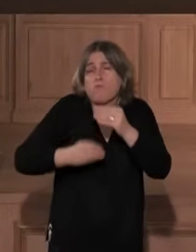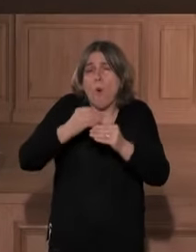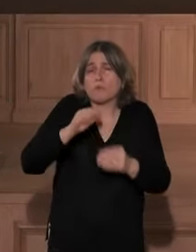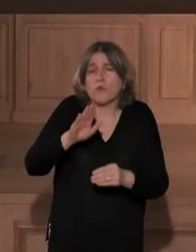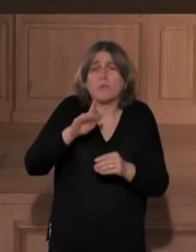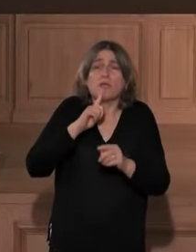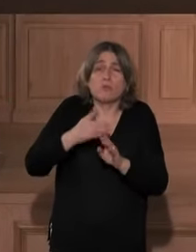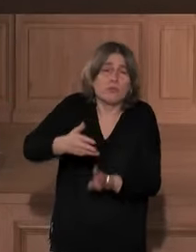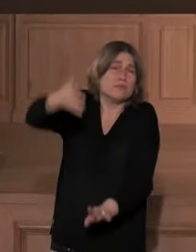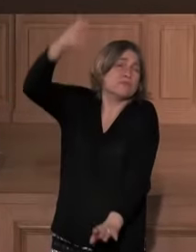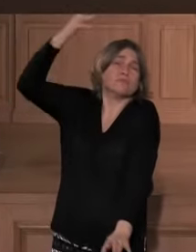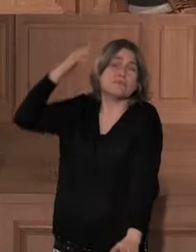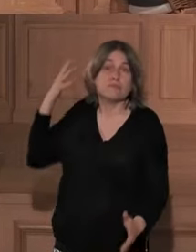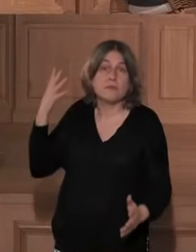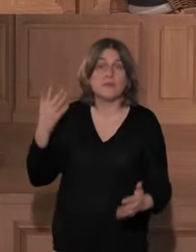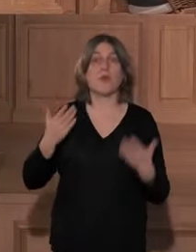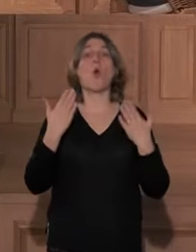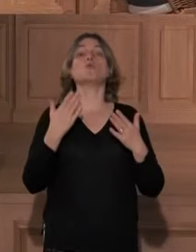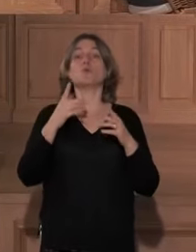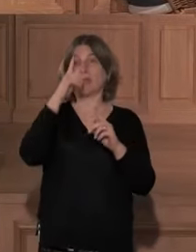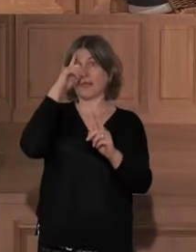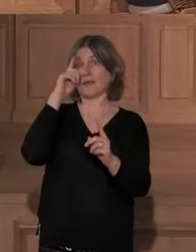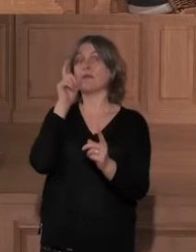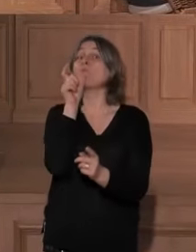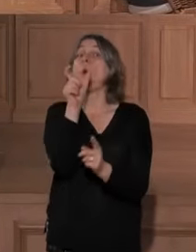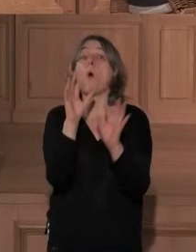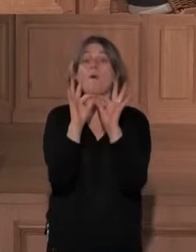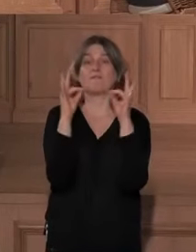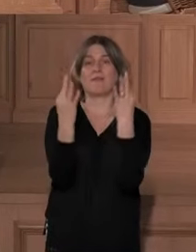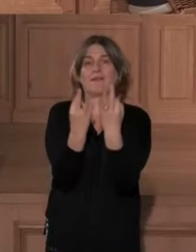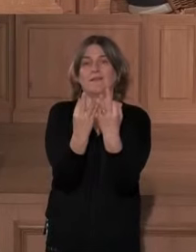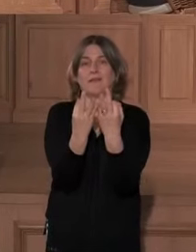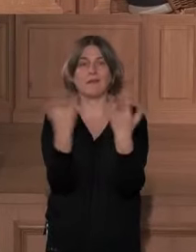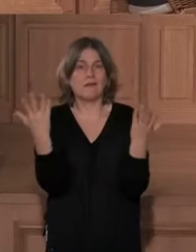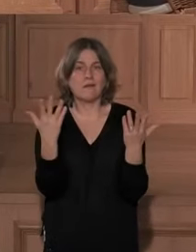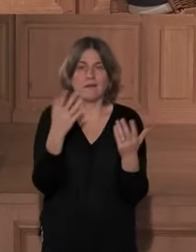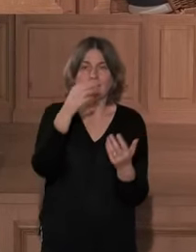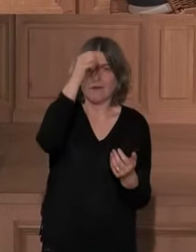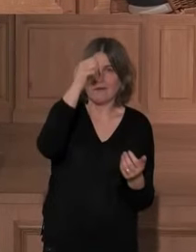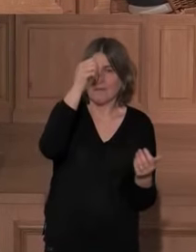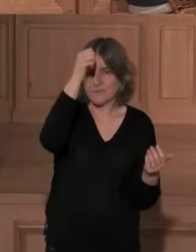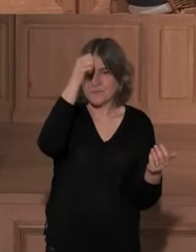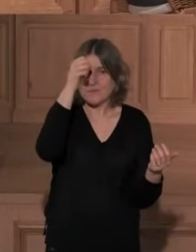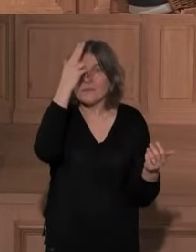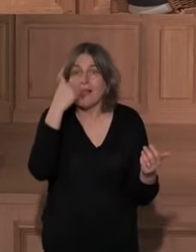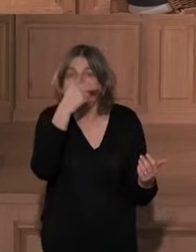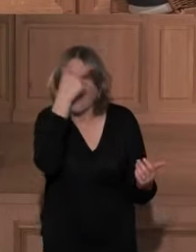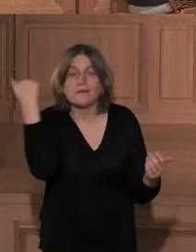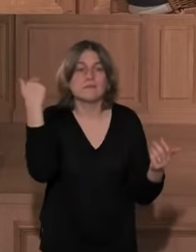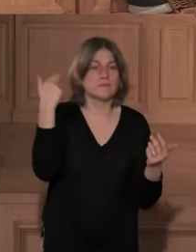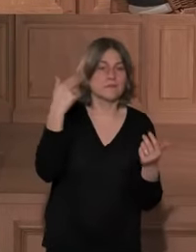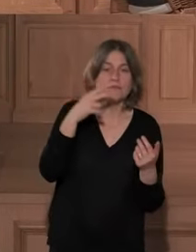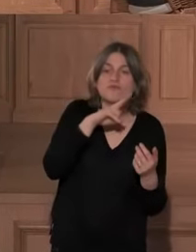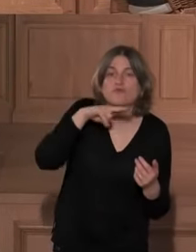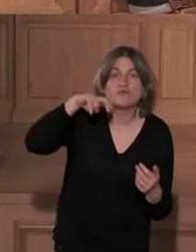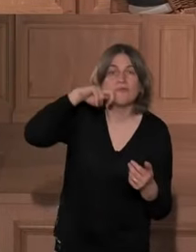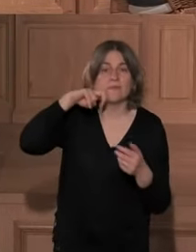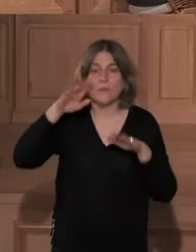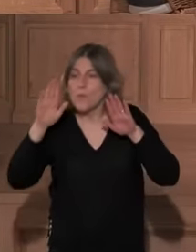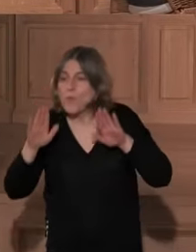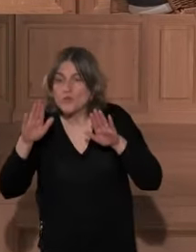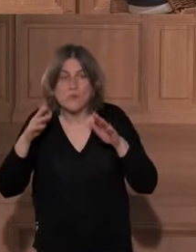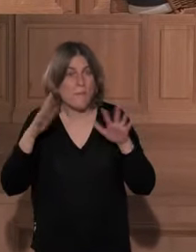Aujourd'hui, on parle de fraternité. Vous voyez ? On a des chrétiens, des juifs et des musulmans, et on s'interroge sur comment on est fraternel entre nous, alors qu'on est tous